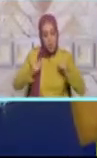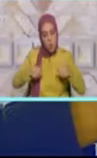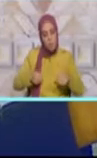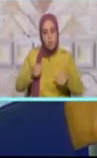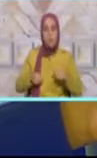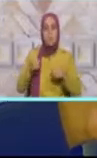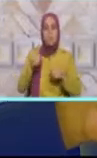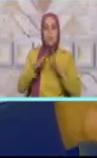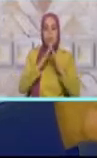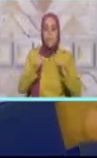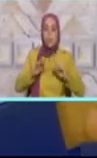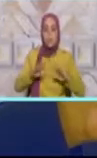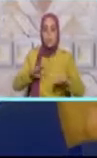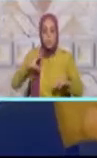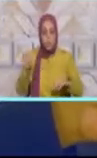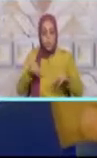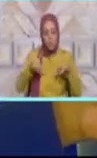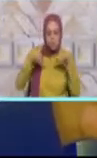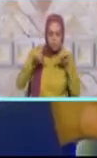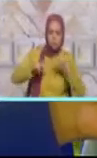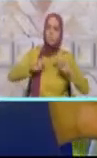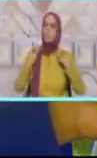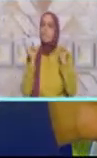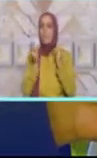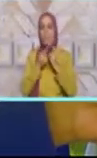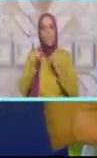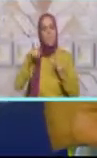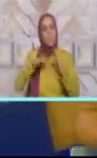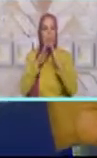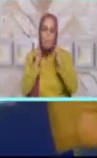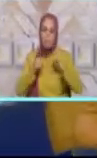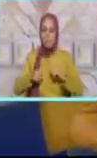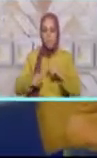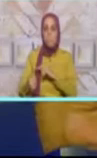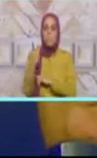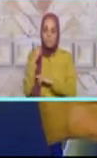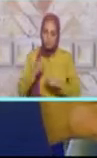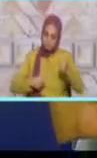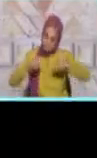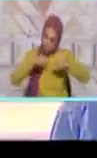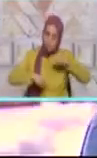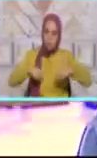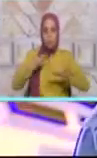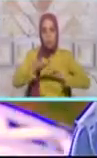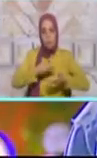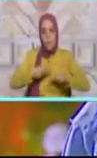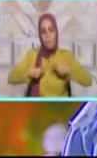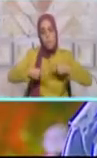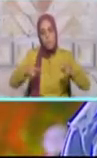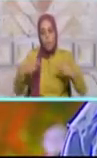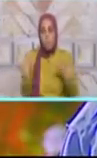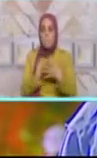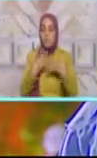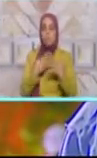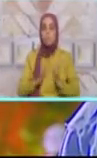مصر وظهور في كادر على مستوى العالم ان مصر تشجع الصناعة والتجارة بافتتاح مشروع